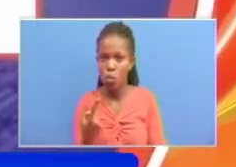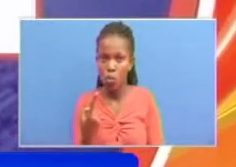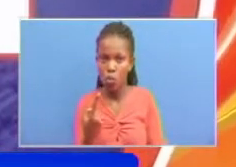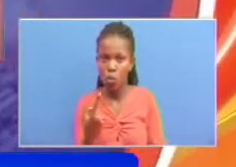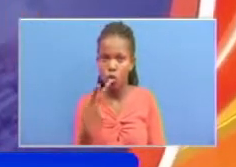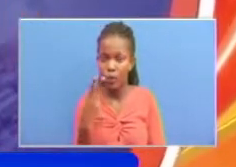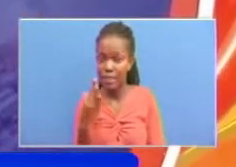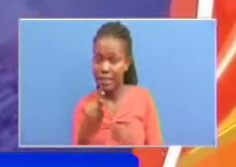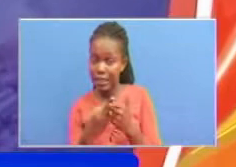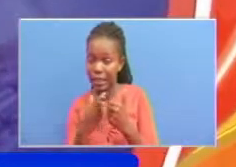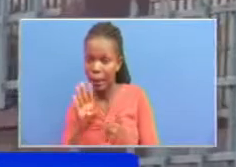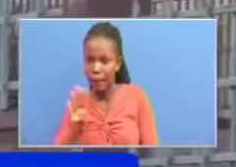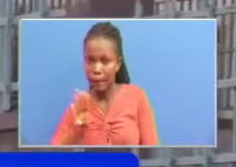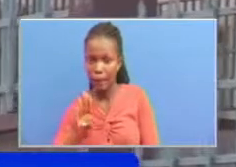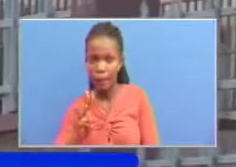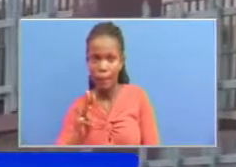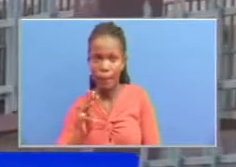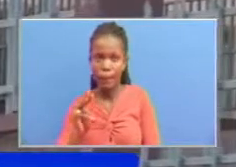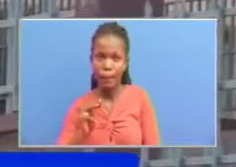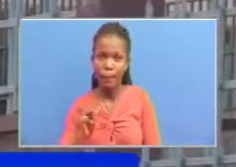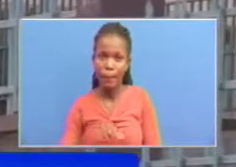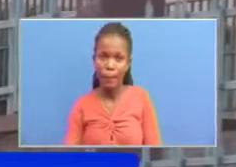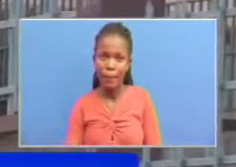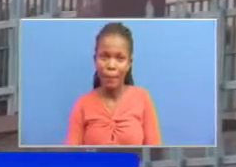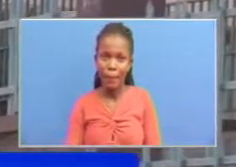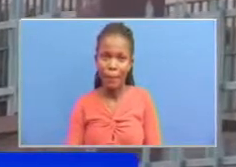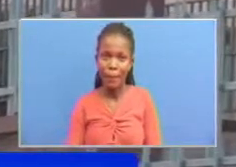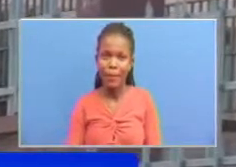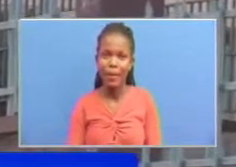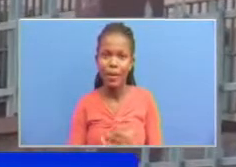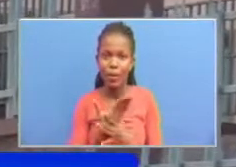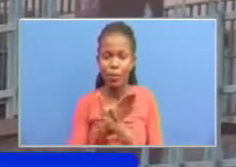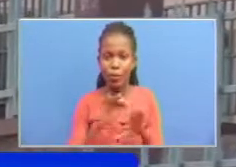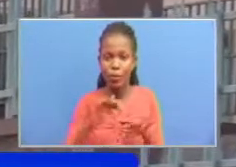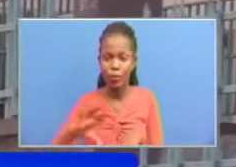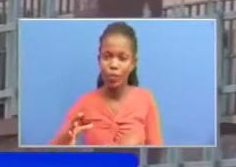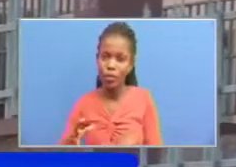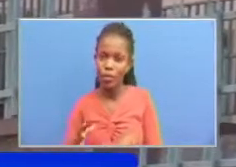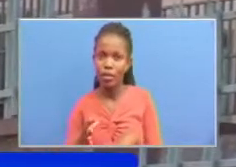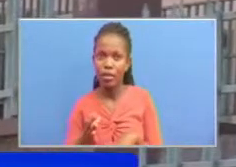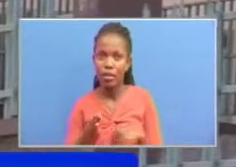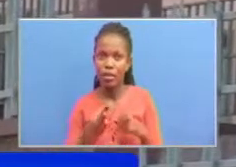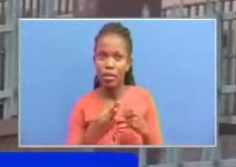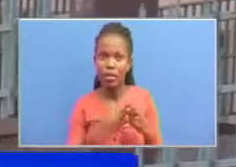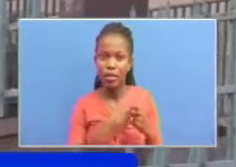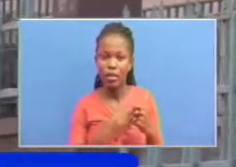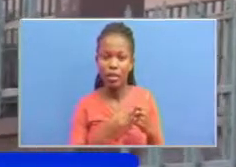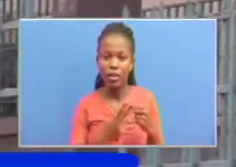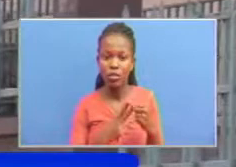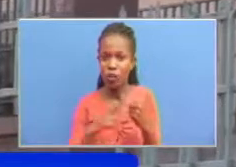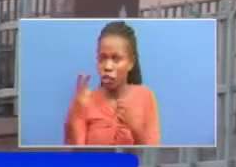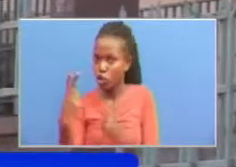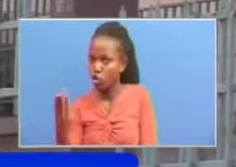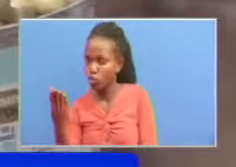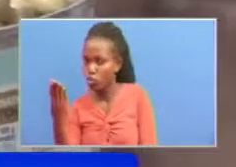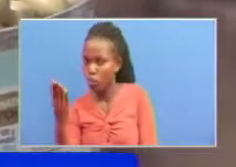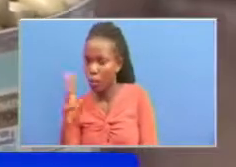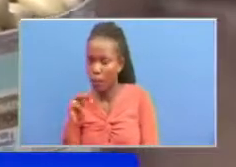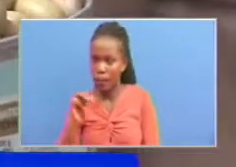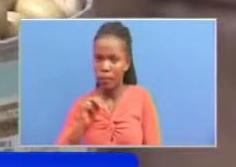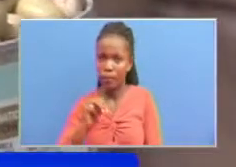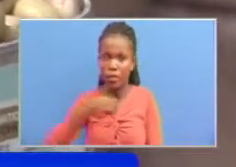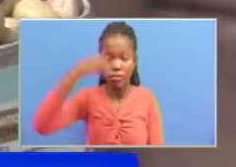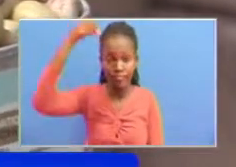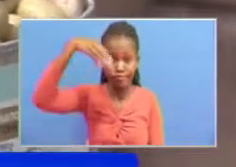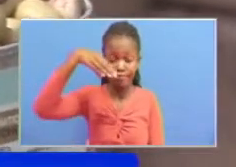lina nana wana wa masoko manene milioni maana nana miongo mwanza na ile mata